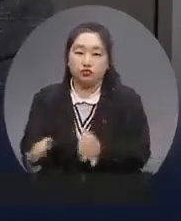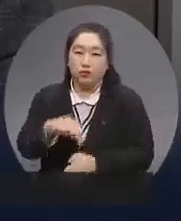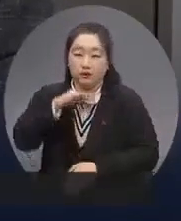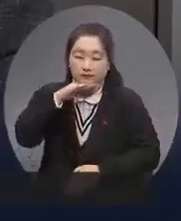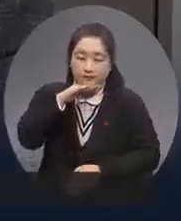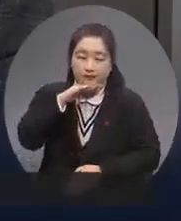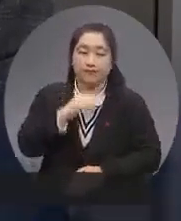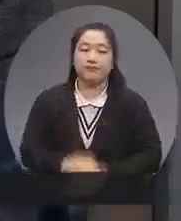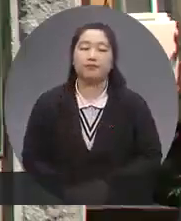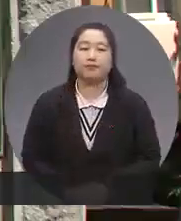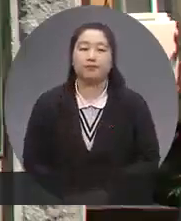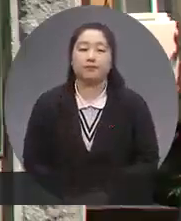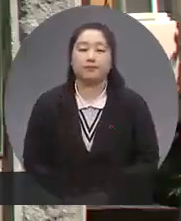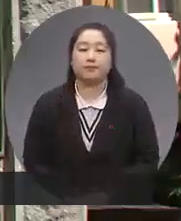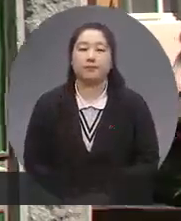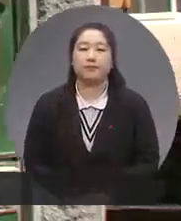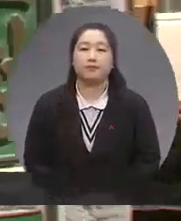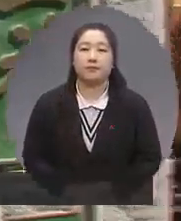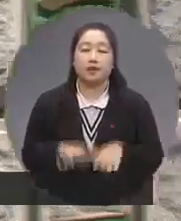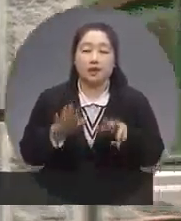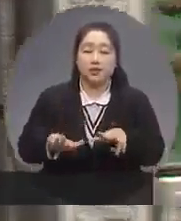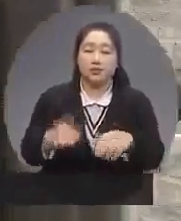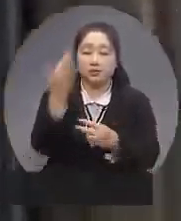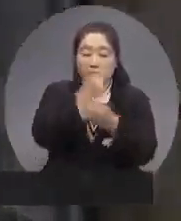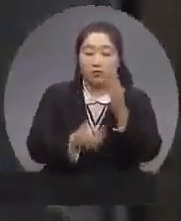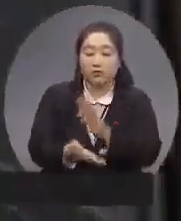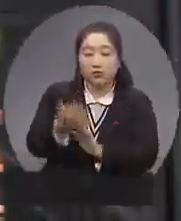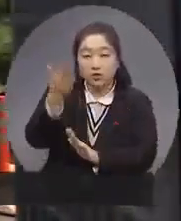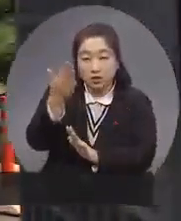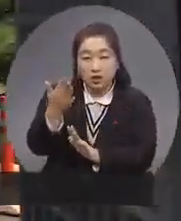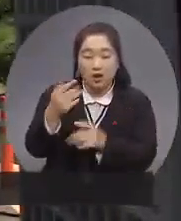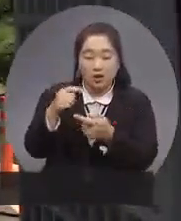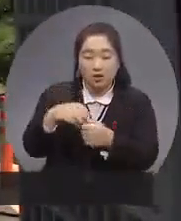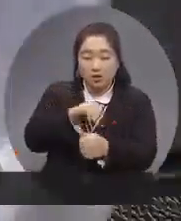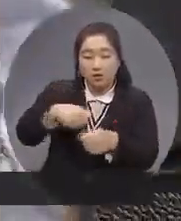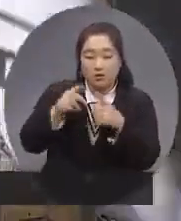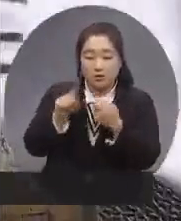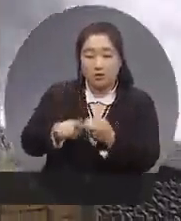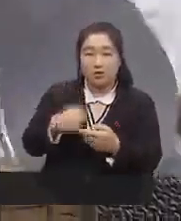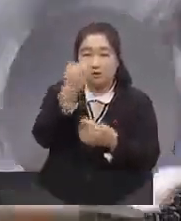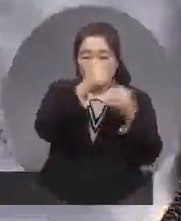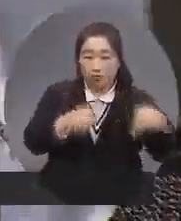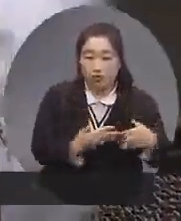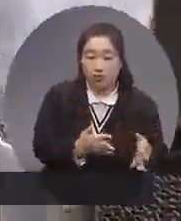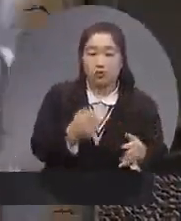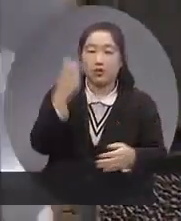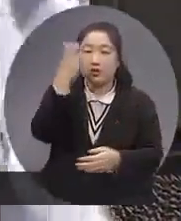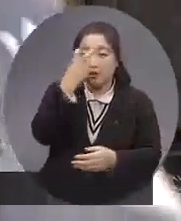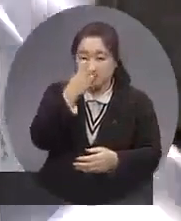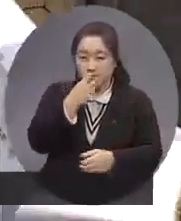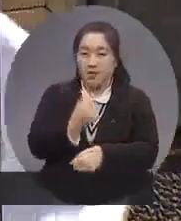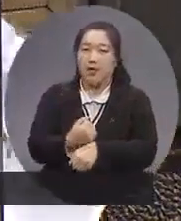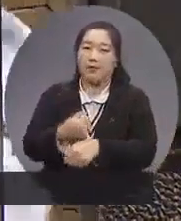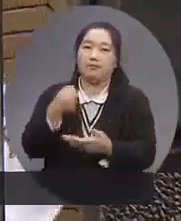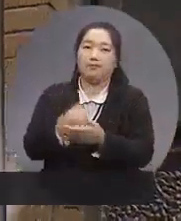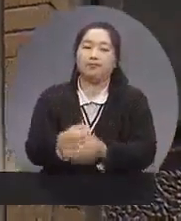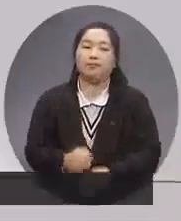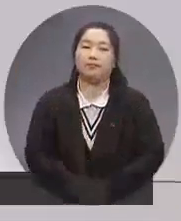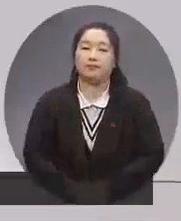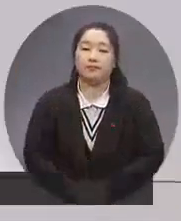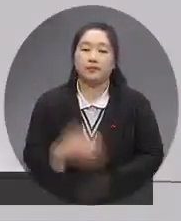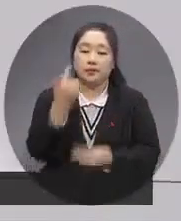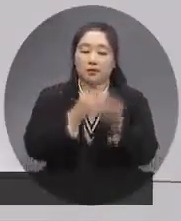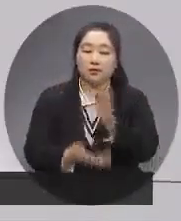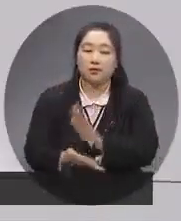대비시키는 것으로. 이번 청주시의 대처에 대해 충청북도는 이례적으로 감찰을 결정했습니다.